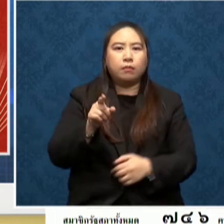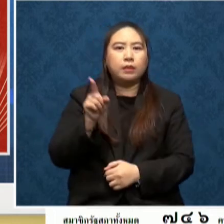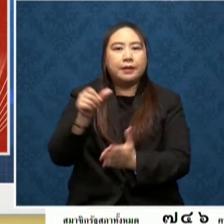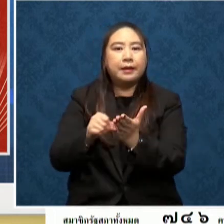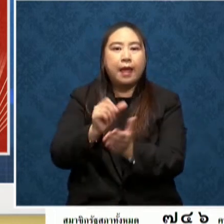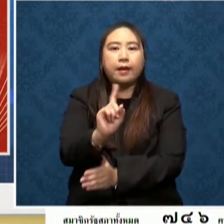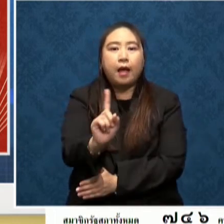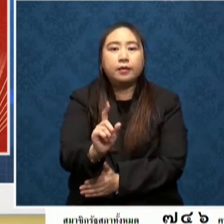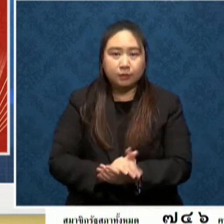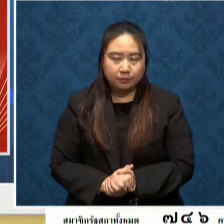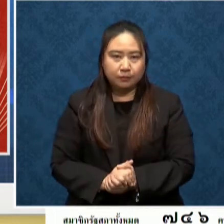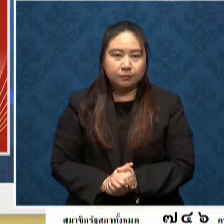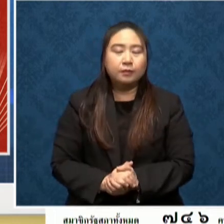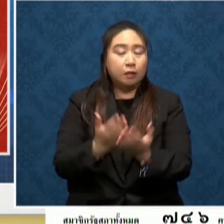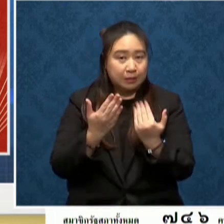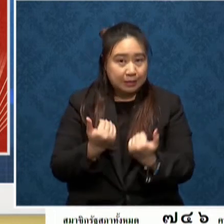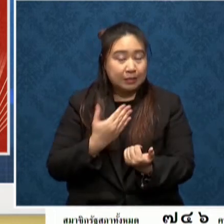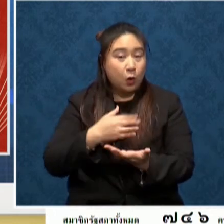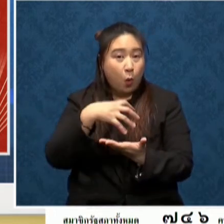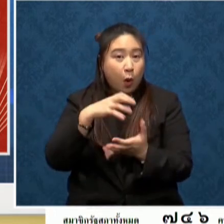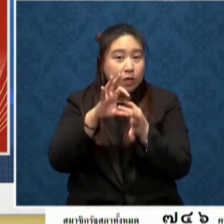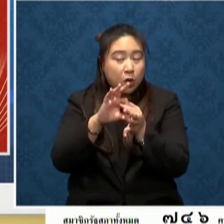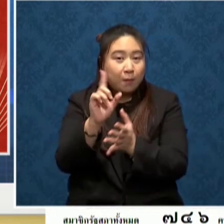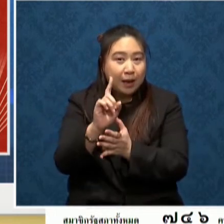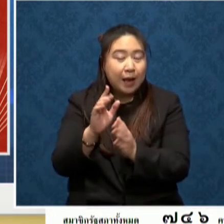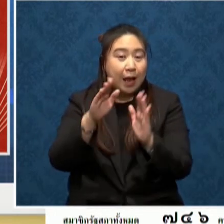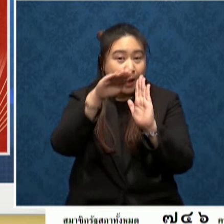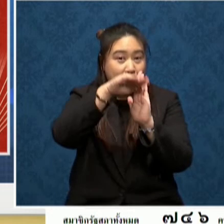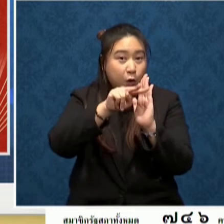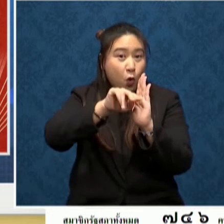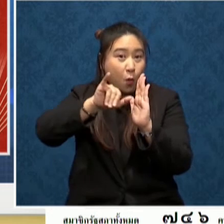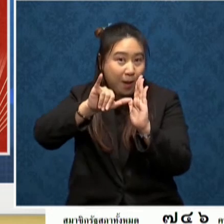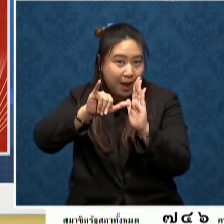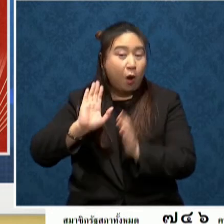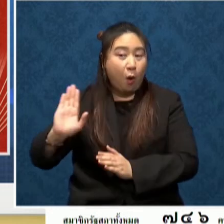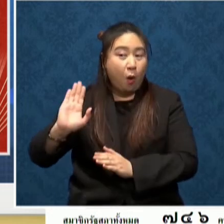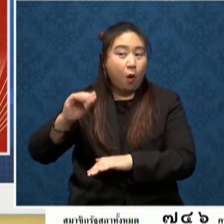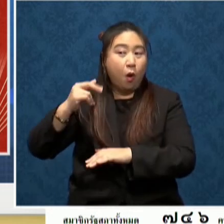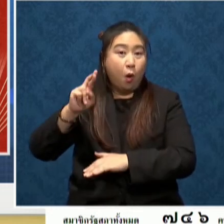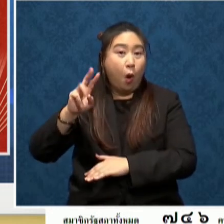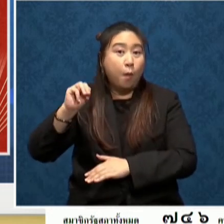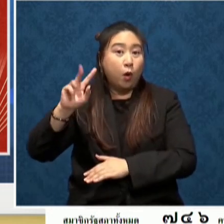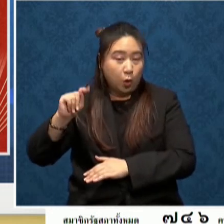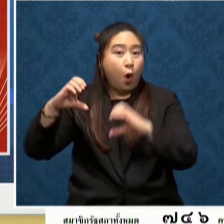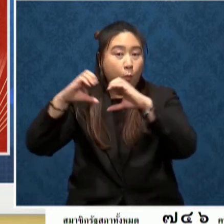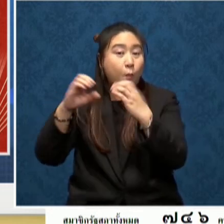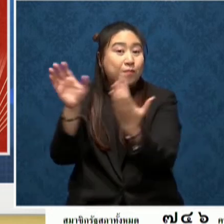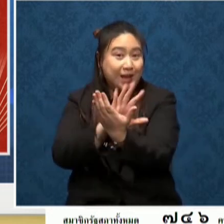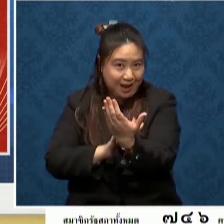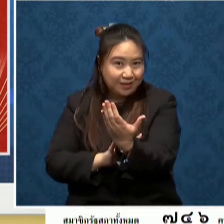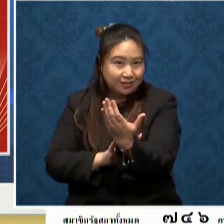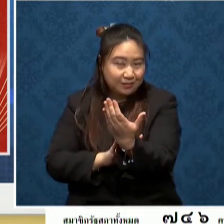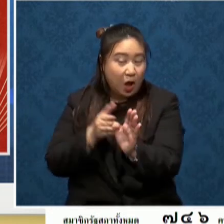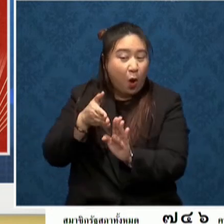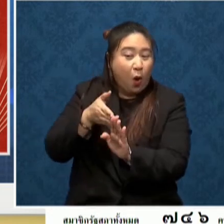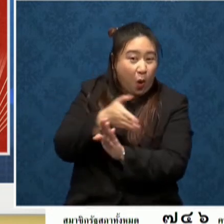และ โยคามข้พ ดฉั้องขอพูดถึงน์ย chokeêtre ของ ท่าน รัท gelernt Aberta Reg พักภูมณต ในตอนหาเสียงพักภูม